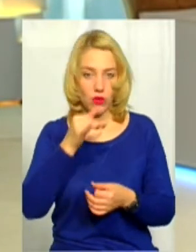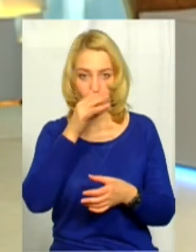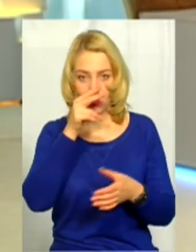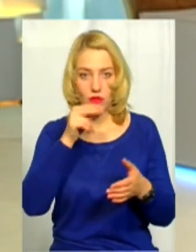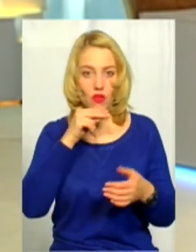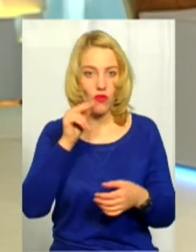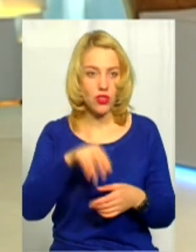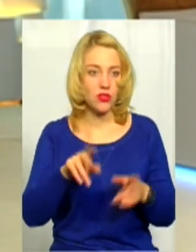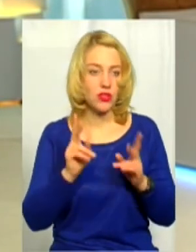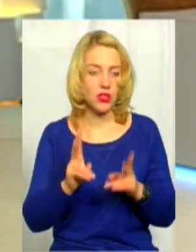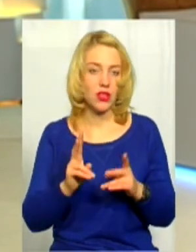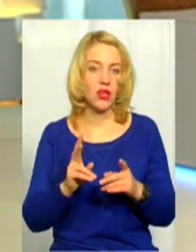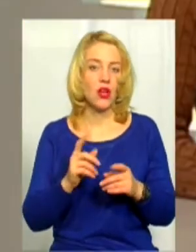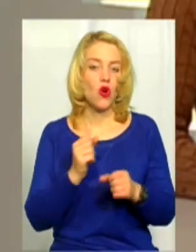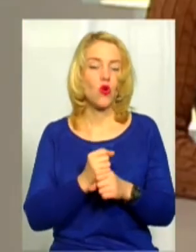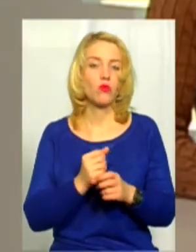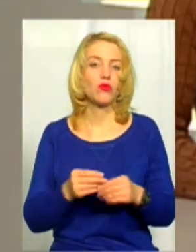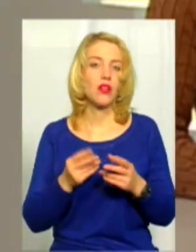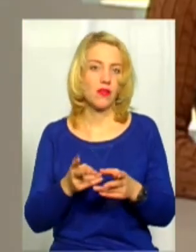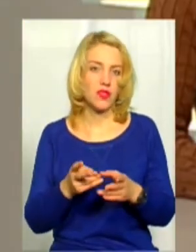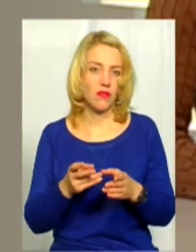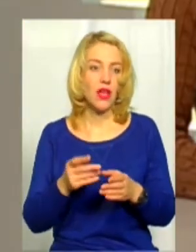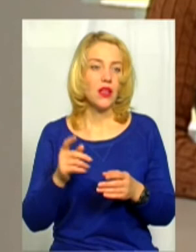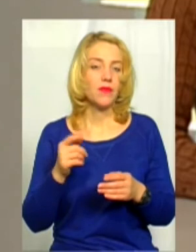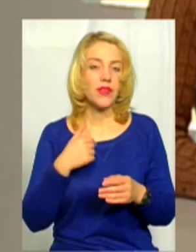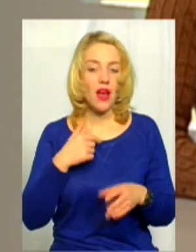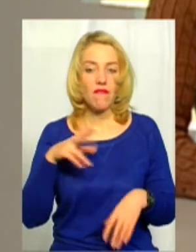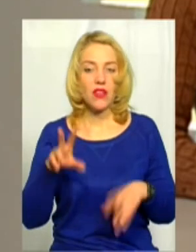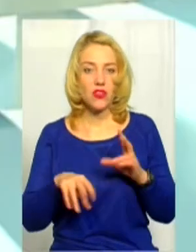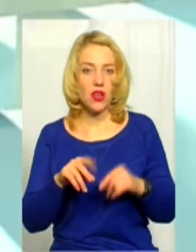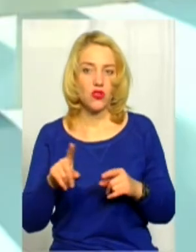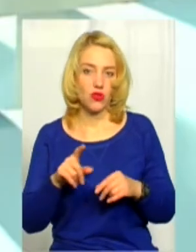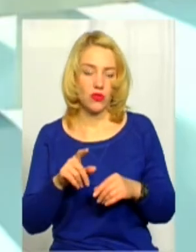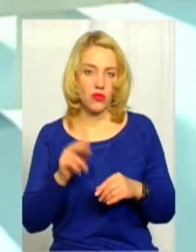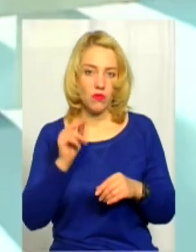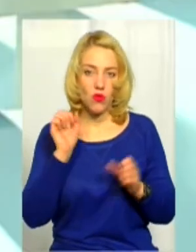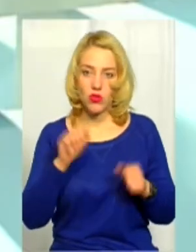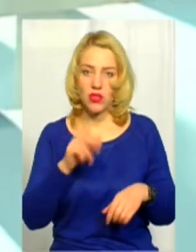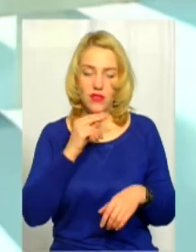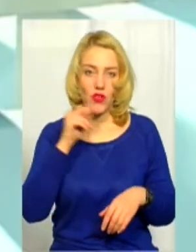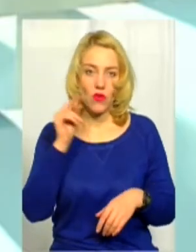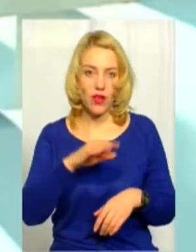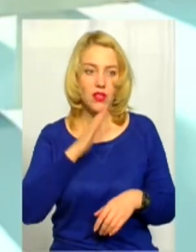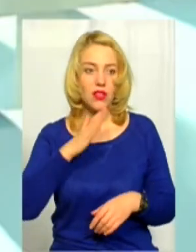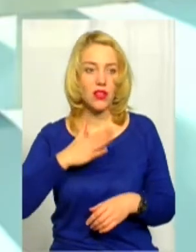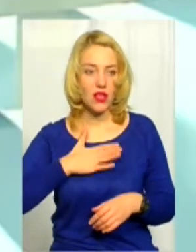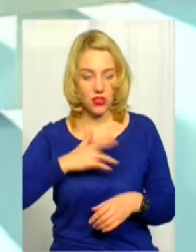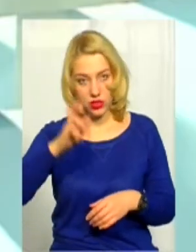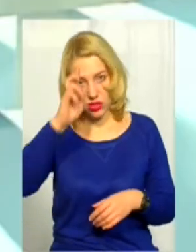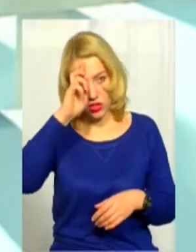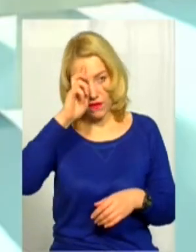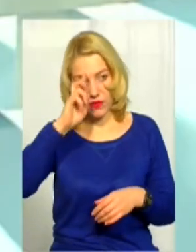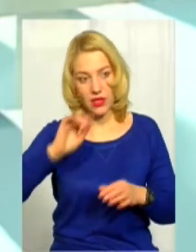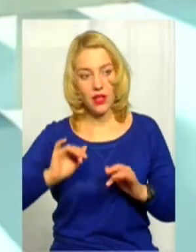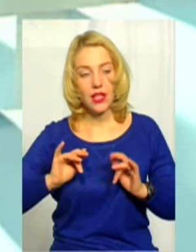роботодавця в тому, що таке відбувається в країні. Я думаю, що радше можна звинуватити наших державних